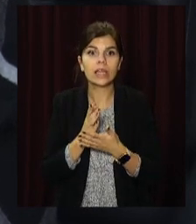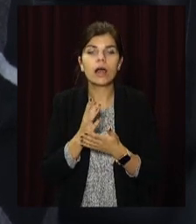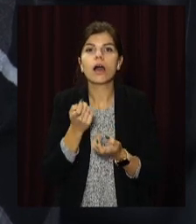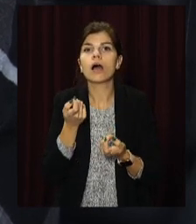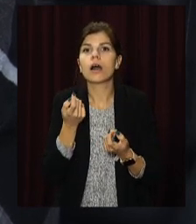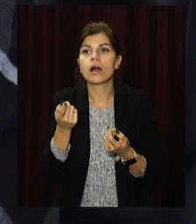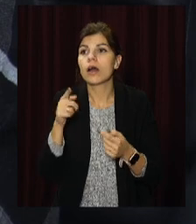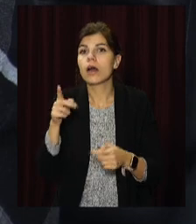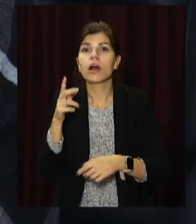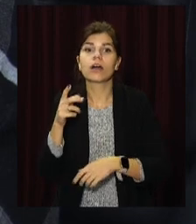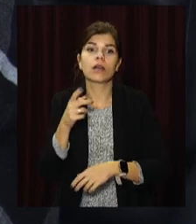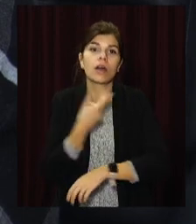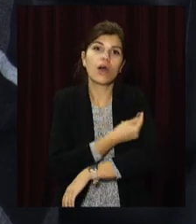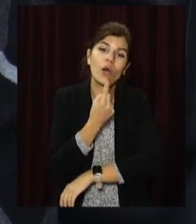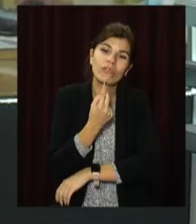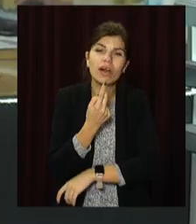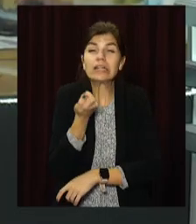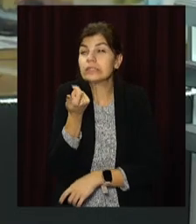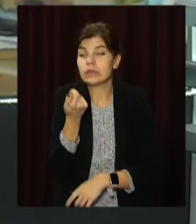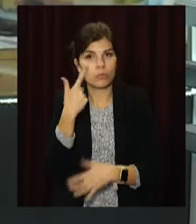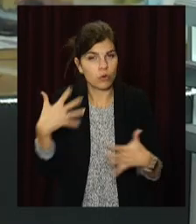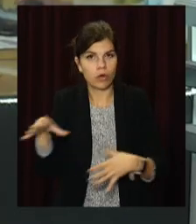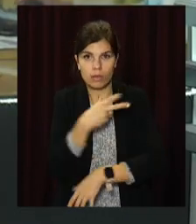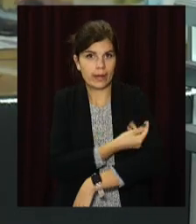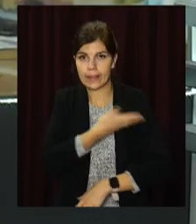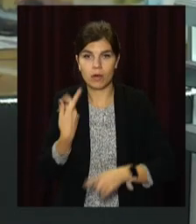одиниці мають одне чи два щеплення.